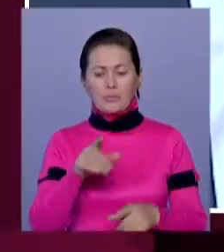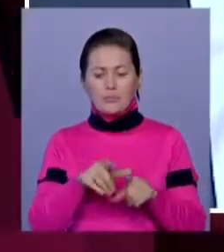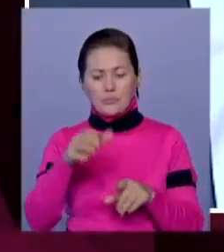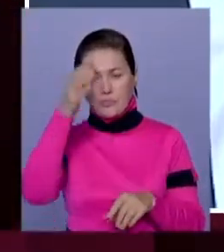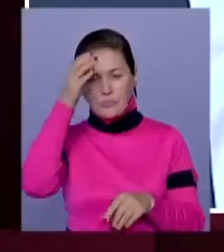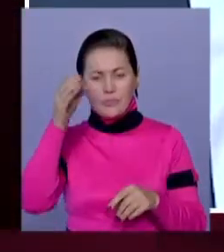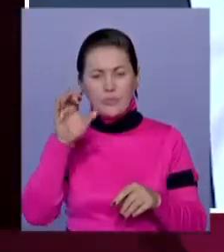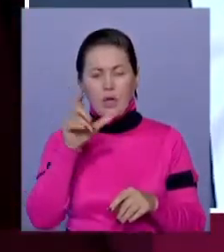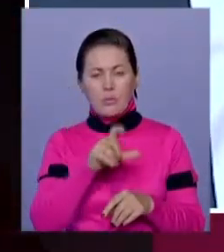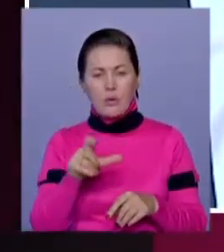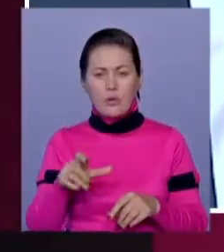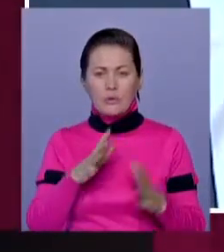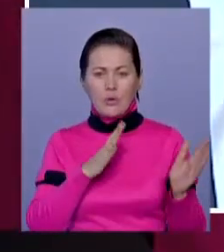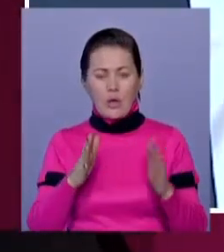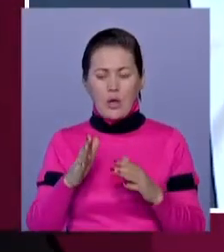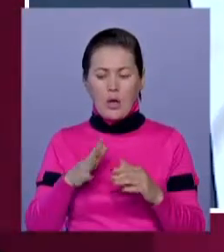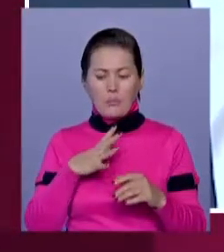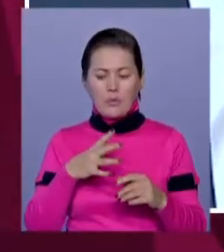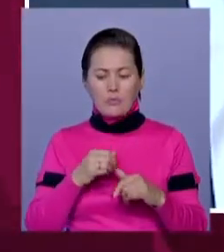біліктілерін тұрақты түрде